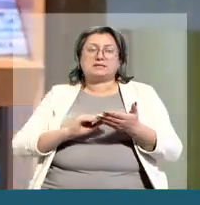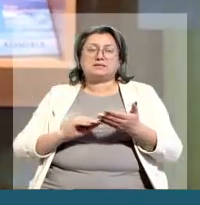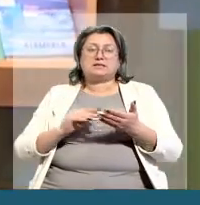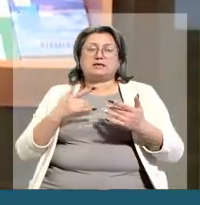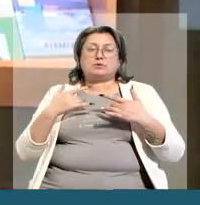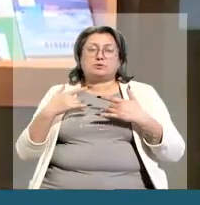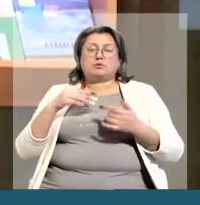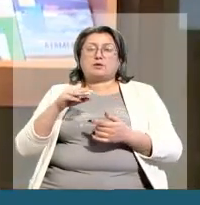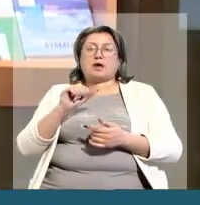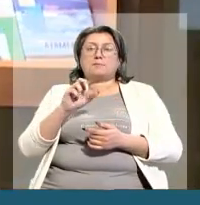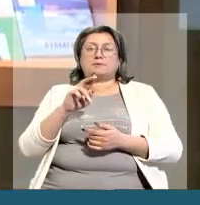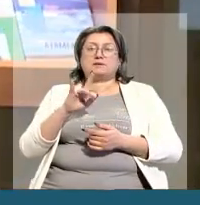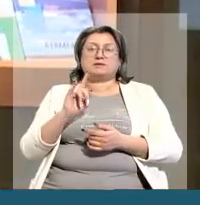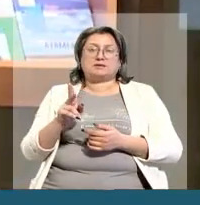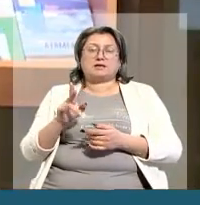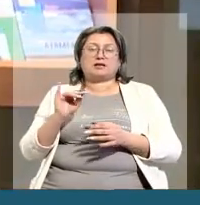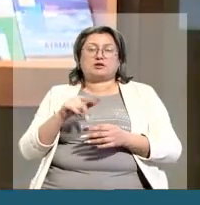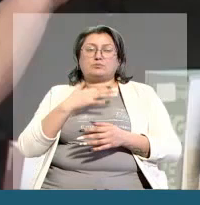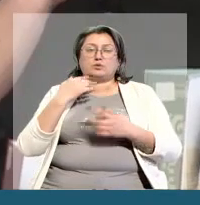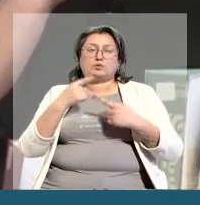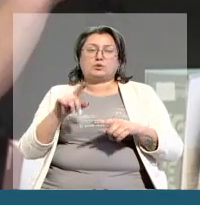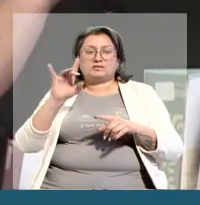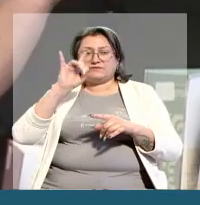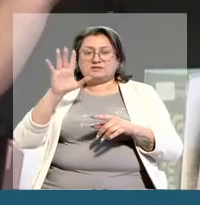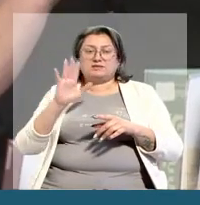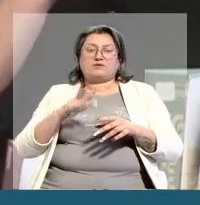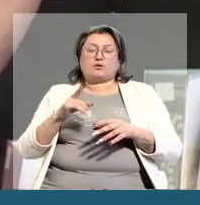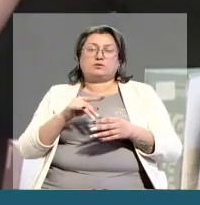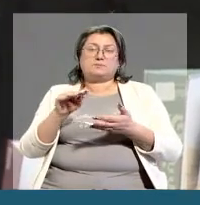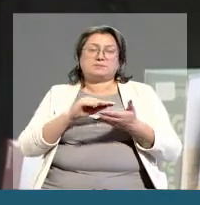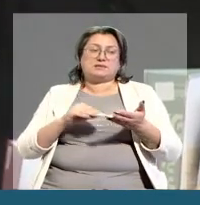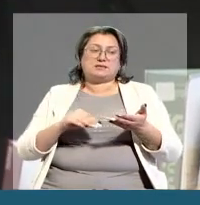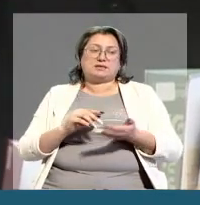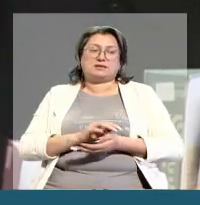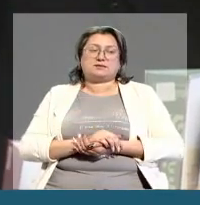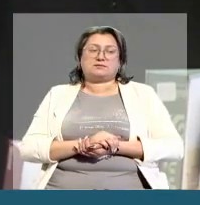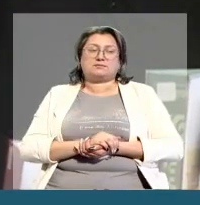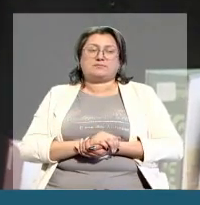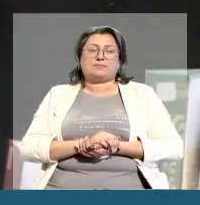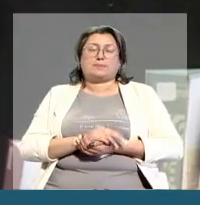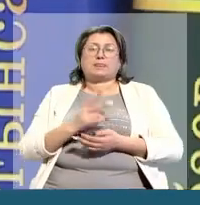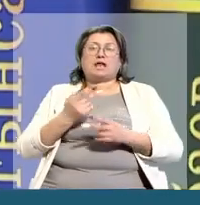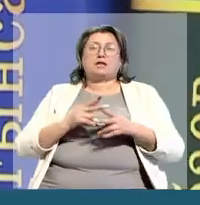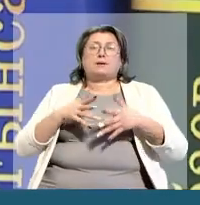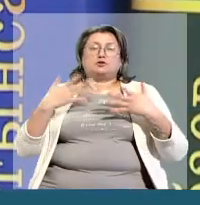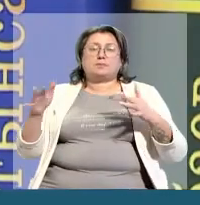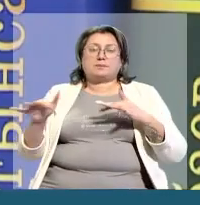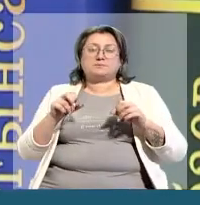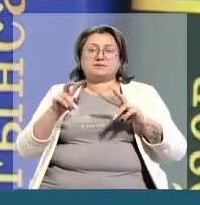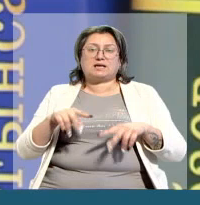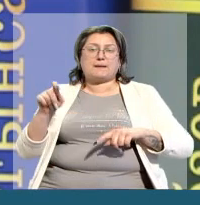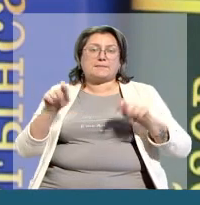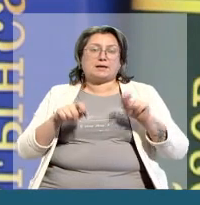Әбдіктің туындылары сондай-ақ өнерімізге танымал басқа да көптеген жазушылардың еңбектері сөреге қойылып, мағлұмат берілді. Ауқымды іс-шараға